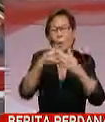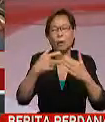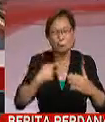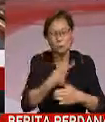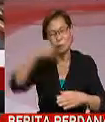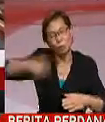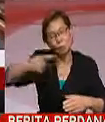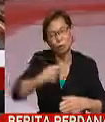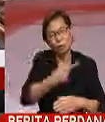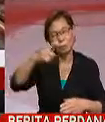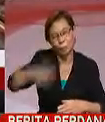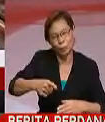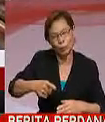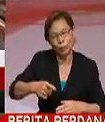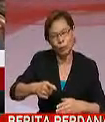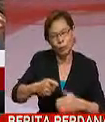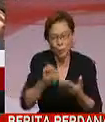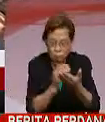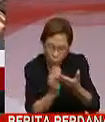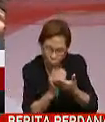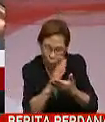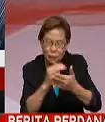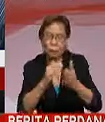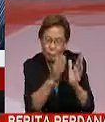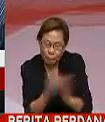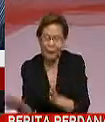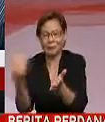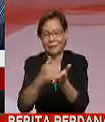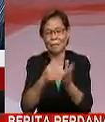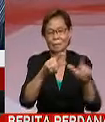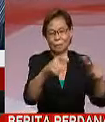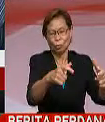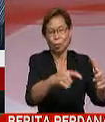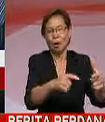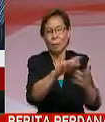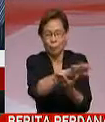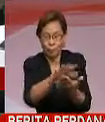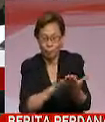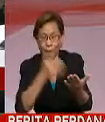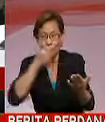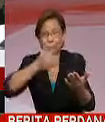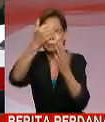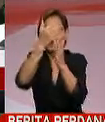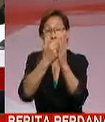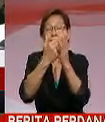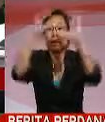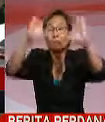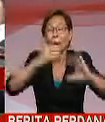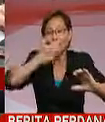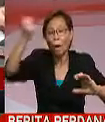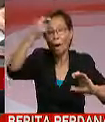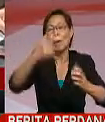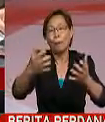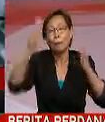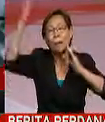sekali kita memerlukan kata review dan restrategize pasukan itu dijangka merangka formula terbaik bagi merealisasikan hasrat Malaysia